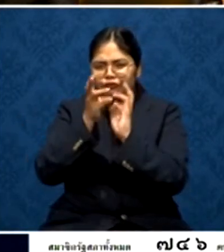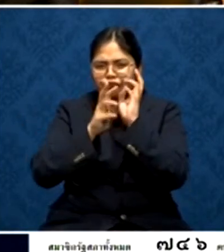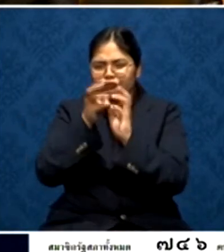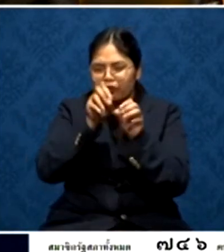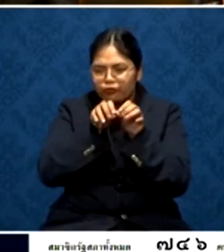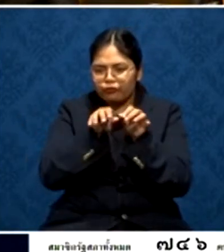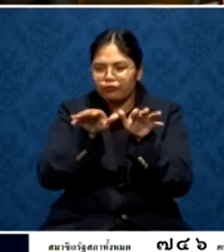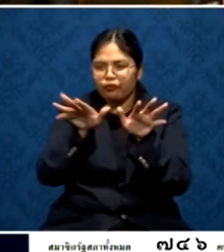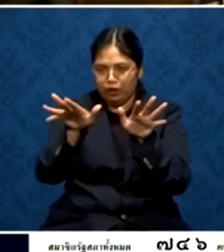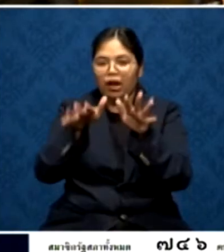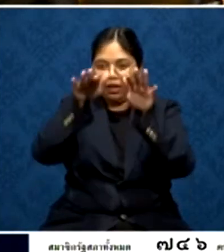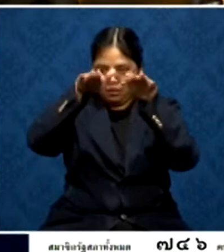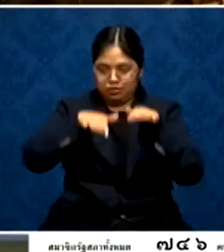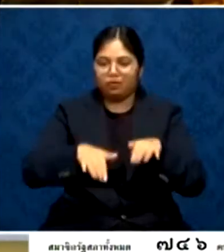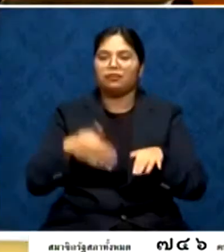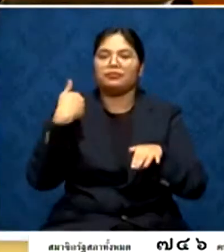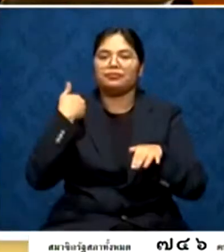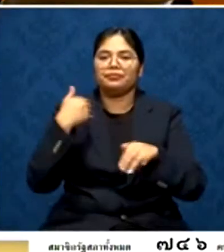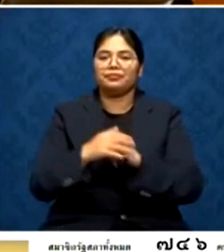สำหรับคำถามที่2